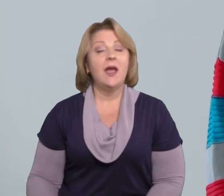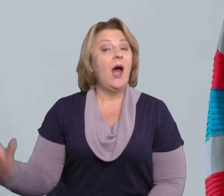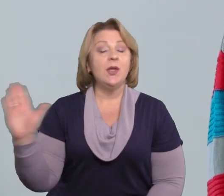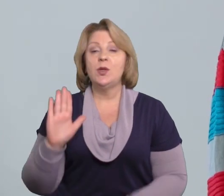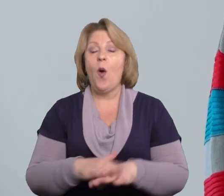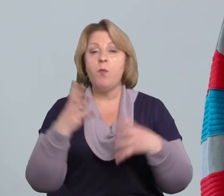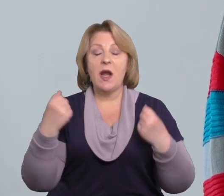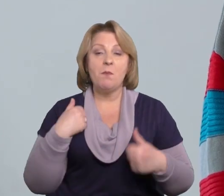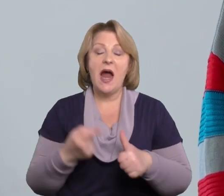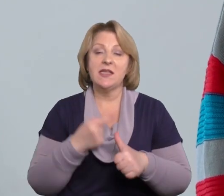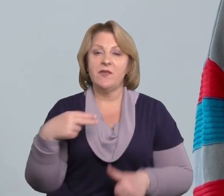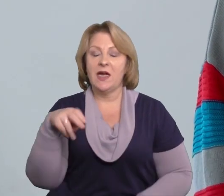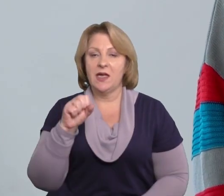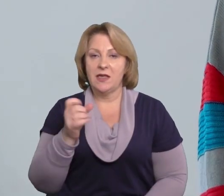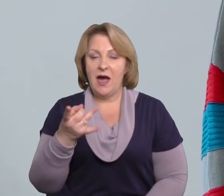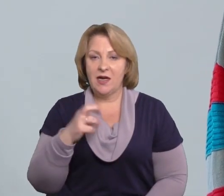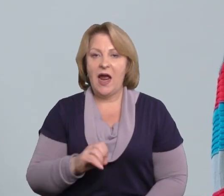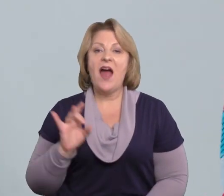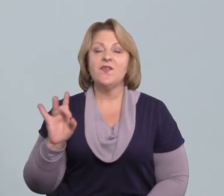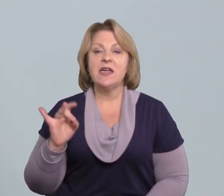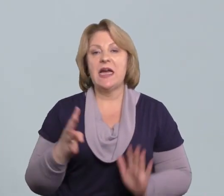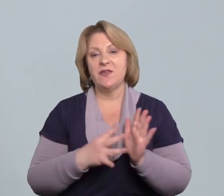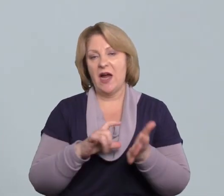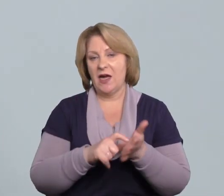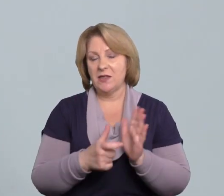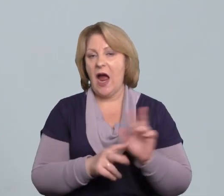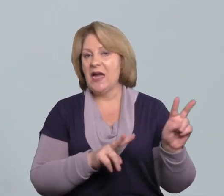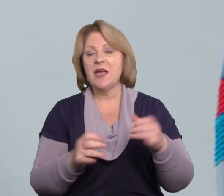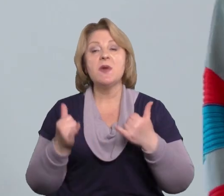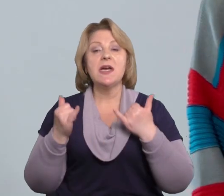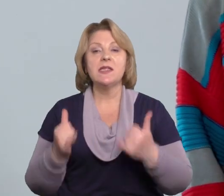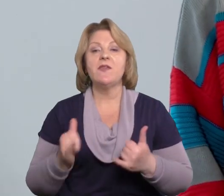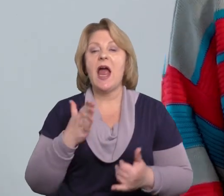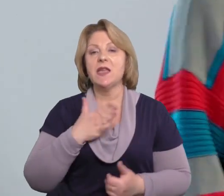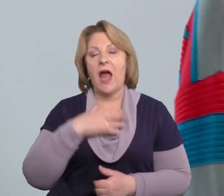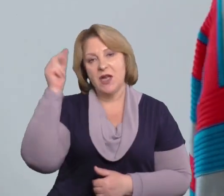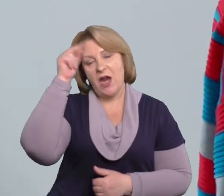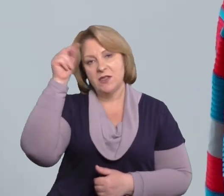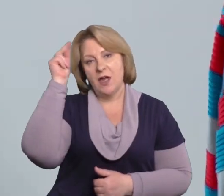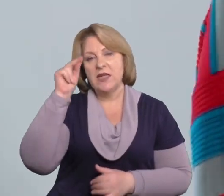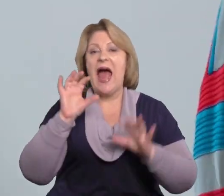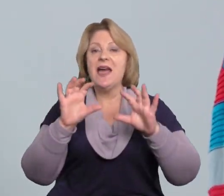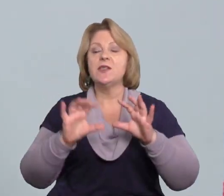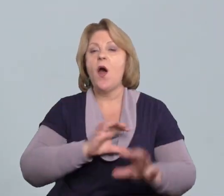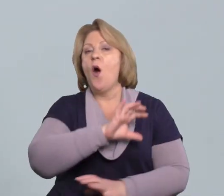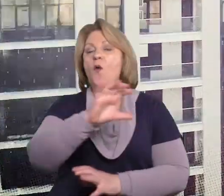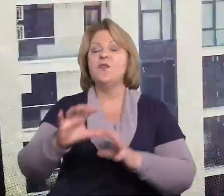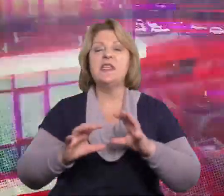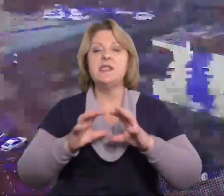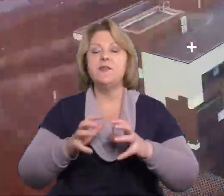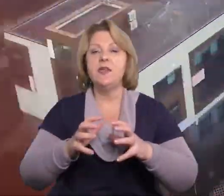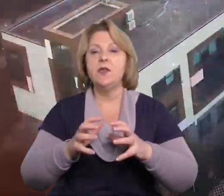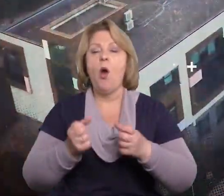Доброго дня, мене звати Дар'я і це фізика 9 класу. Тема сьогоднішнього нашого заняття – це закон всесвітнього тяжіння.